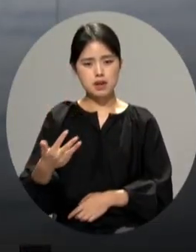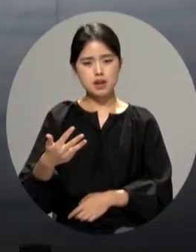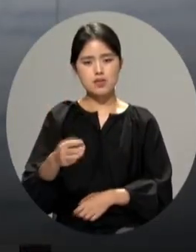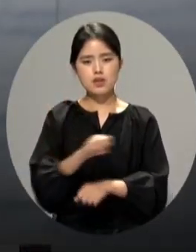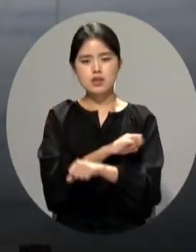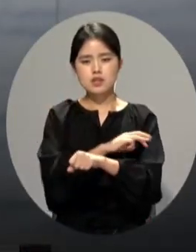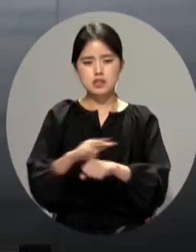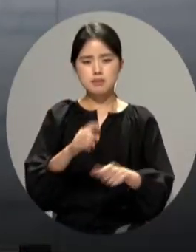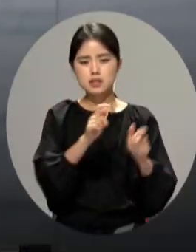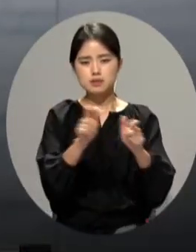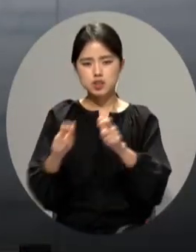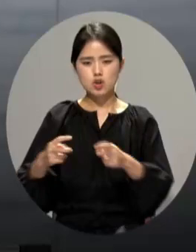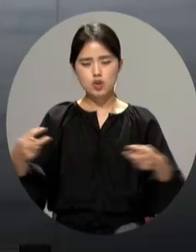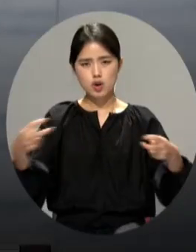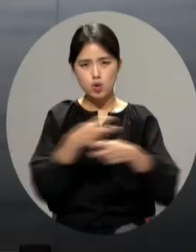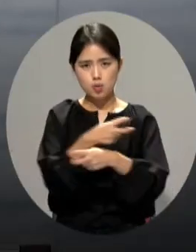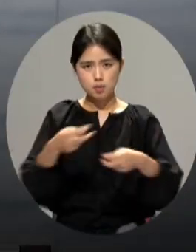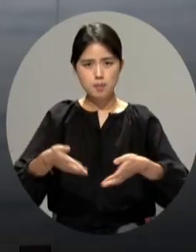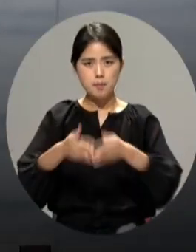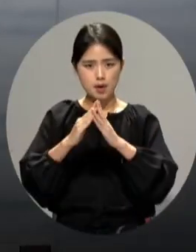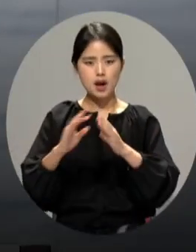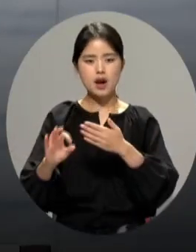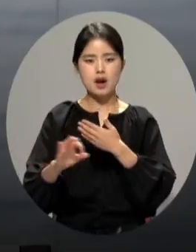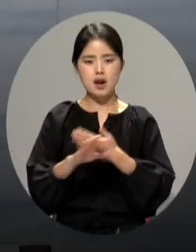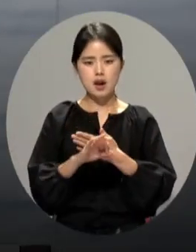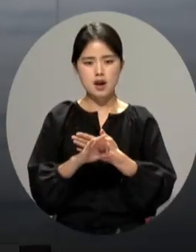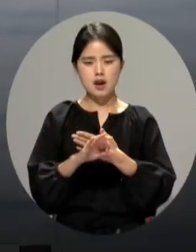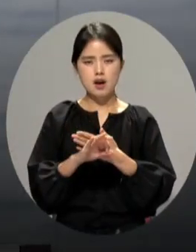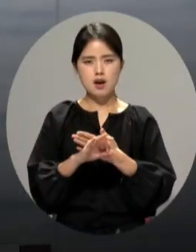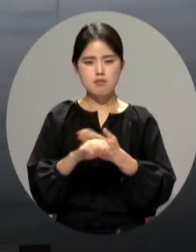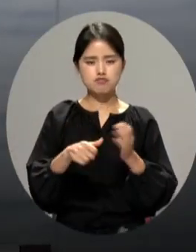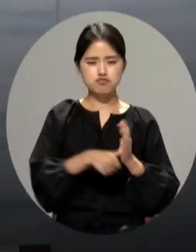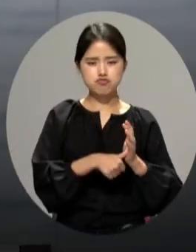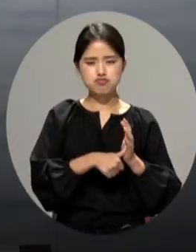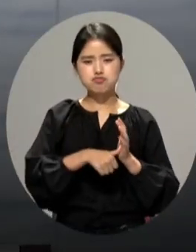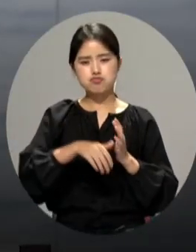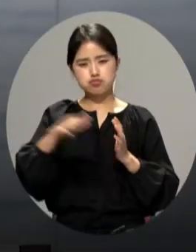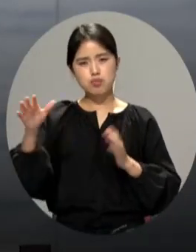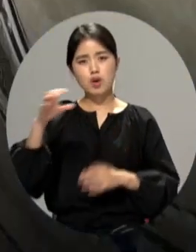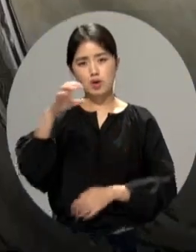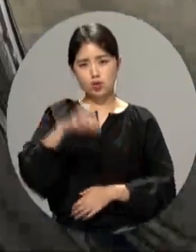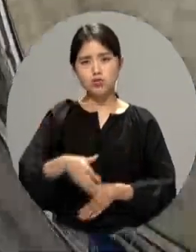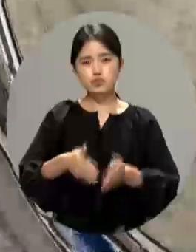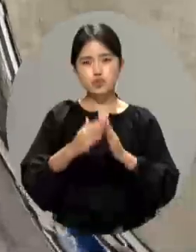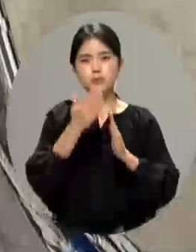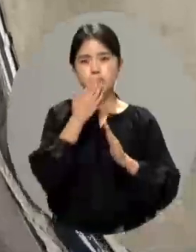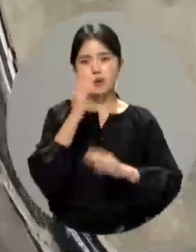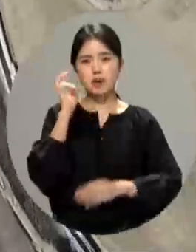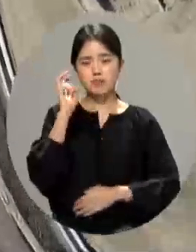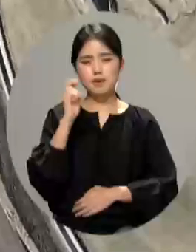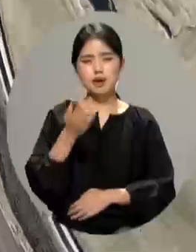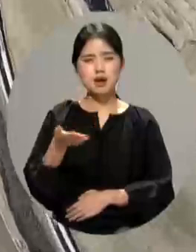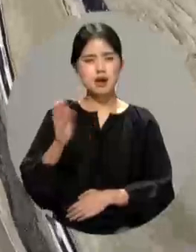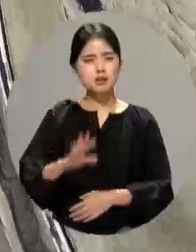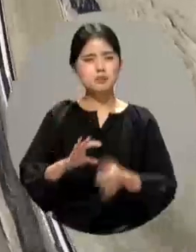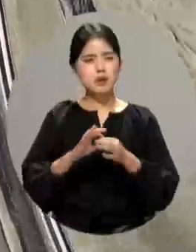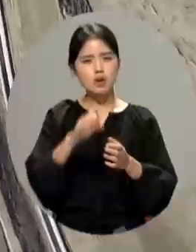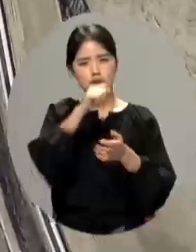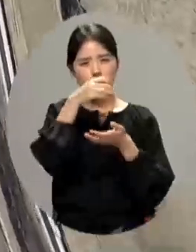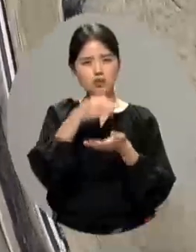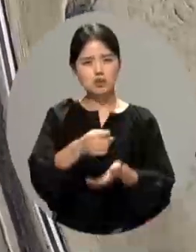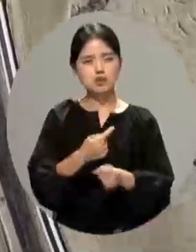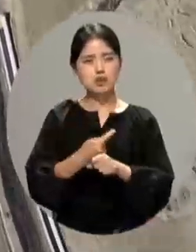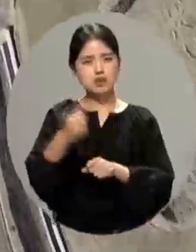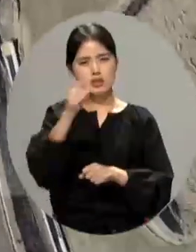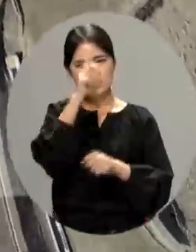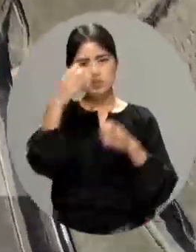연결 도로가 완성되면 명실상부한 트라이포트가 구축이 됩니다. 하지만 관련 예산이